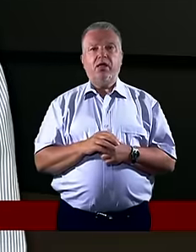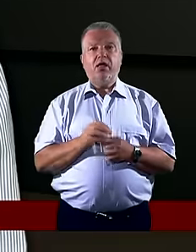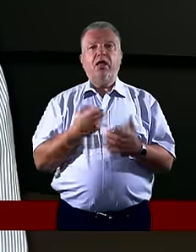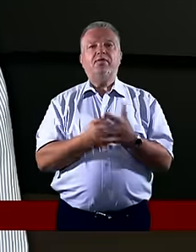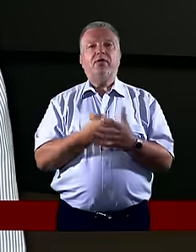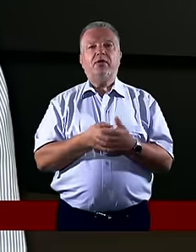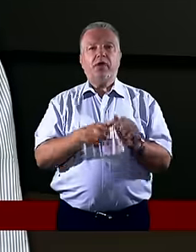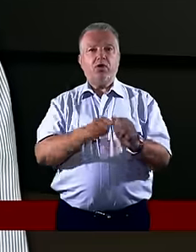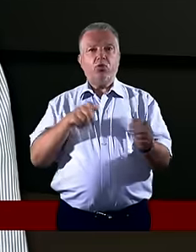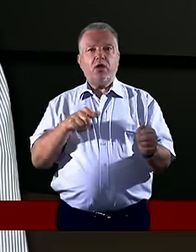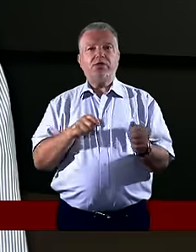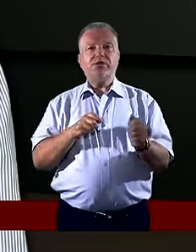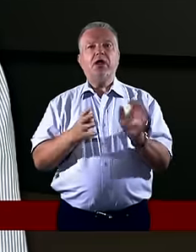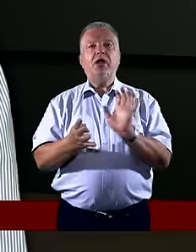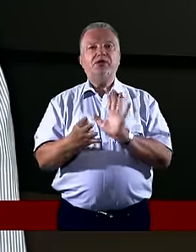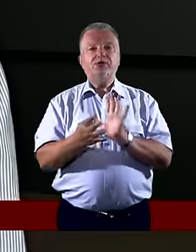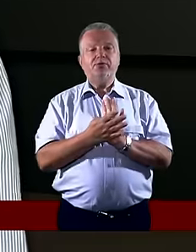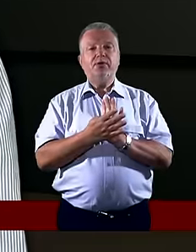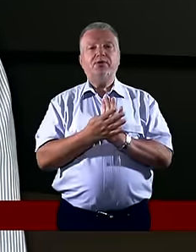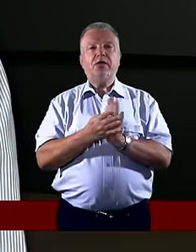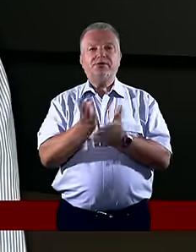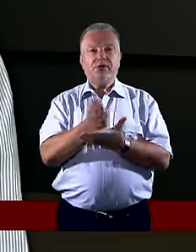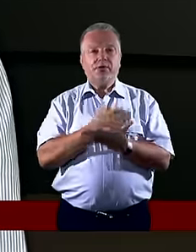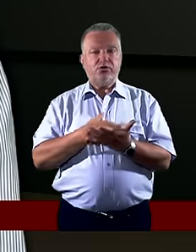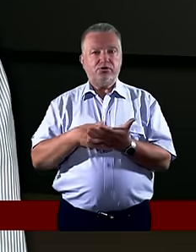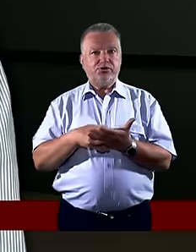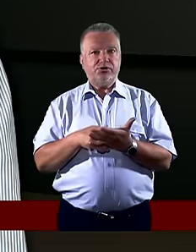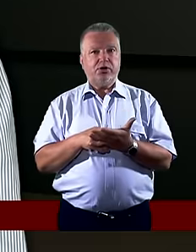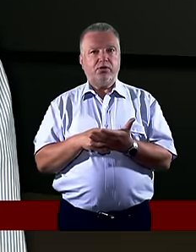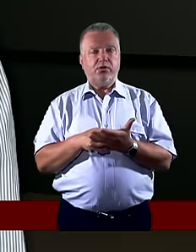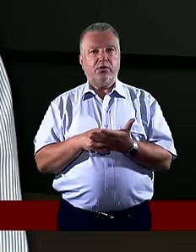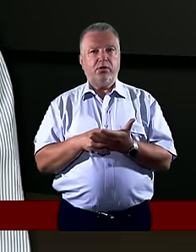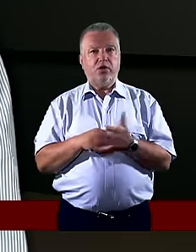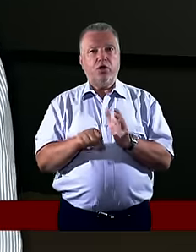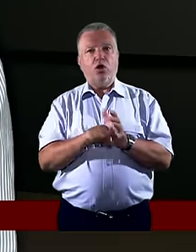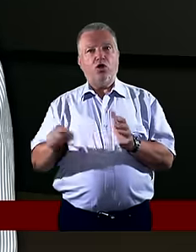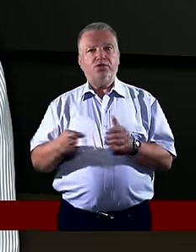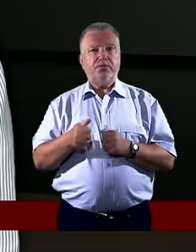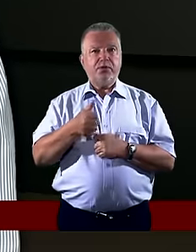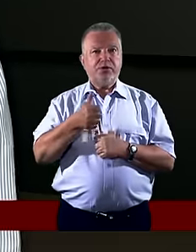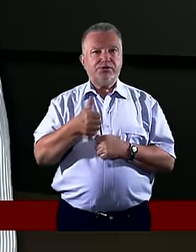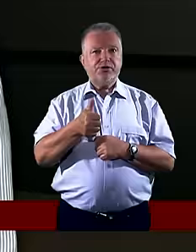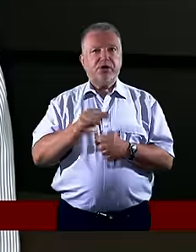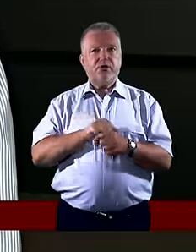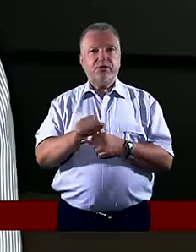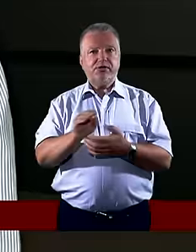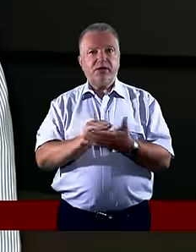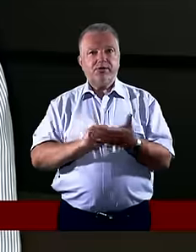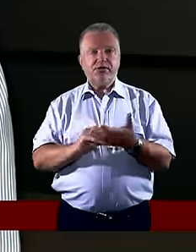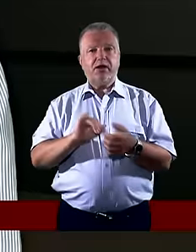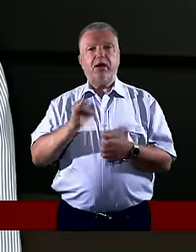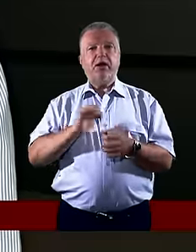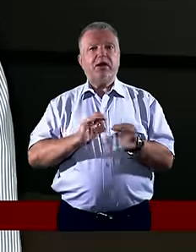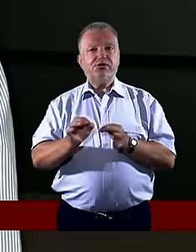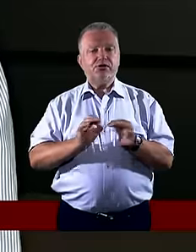Łukasza w 19 rozdziale czytaliśmy już jeden werset, werset 10, ale od pierwszego wiersza jest zapisana